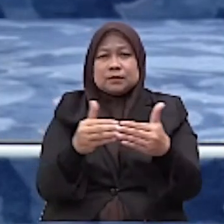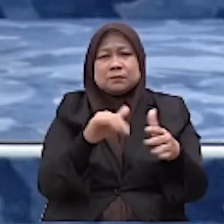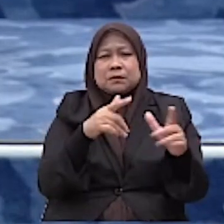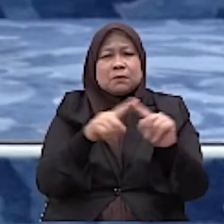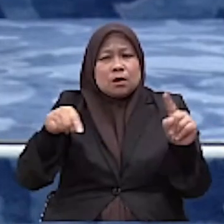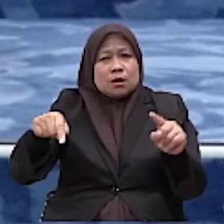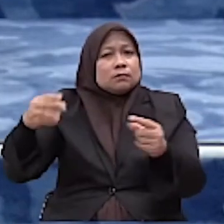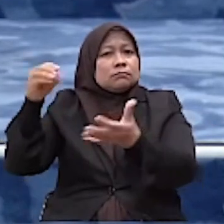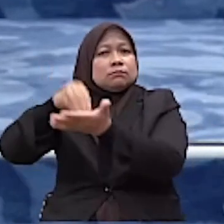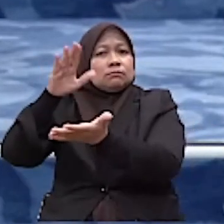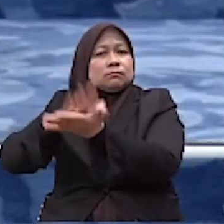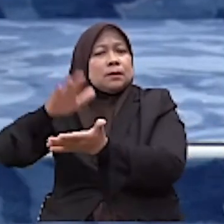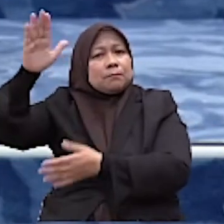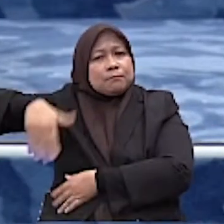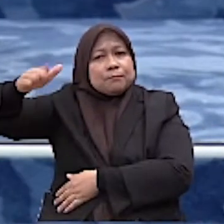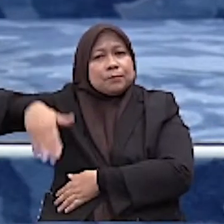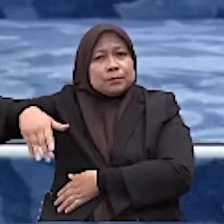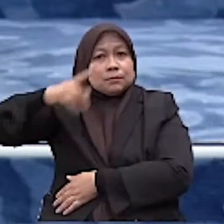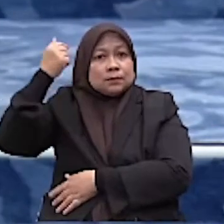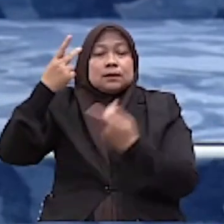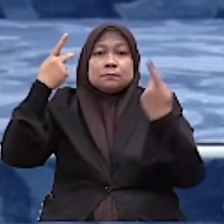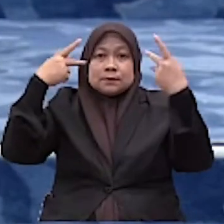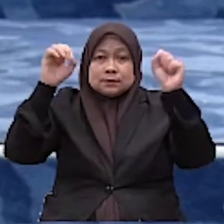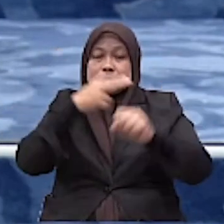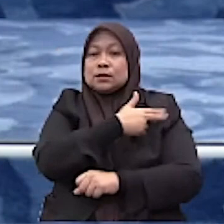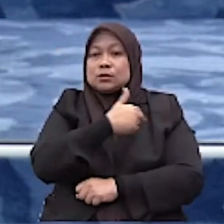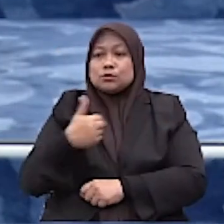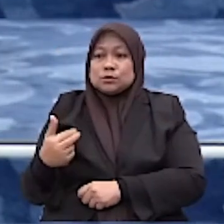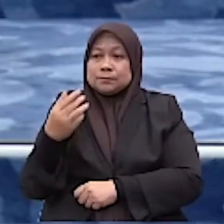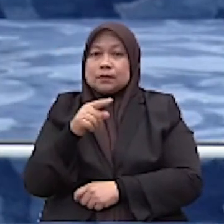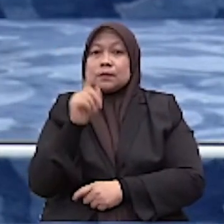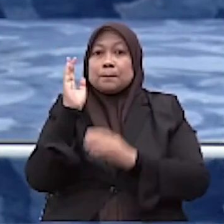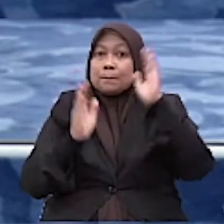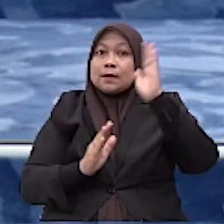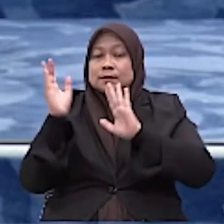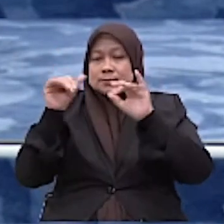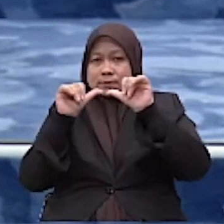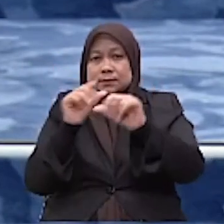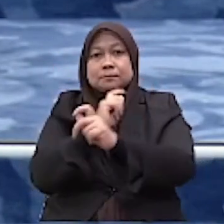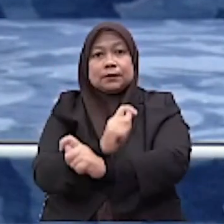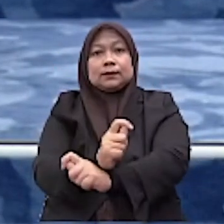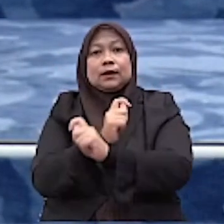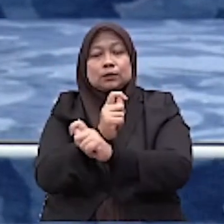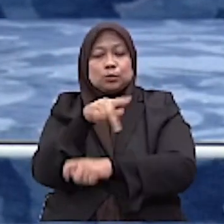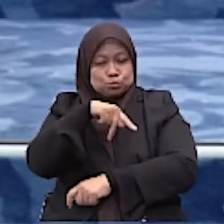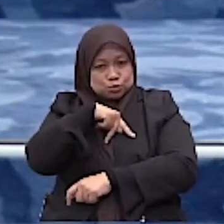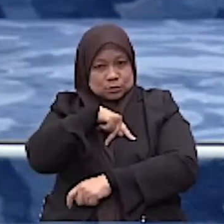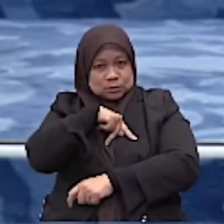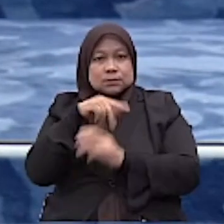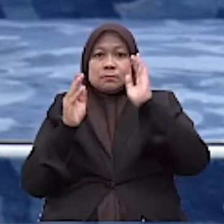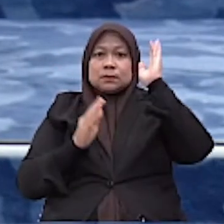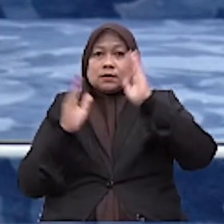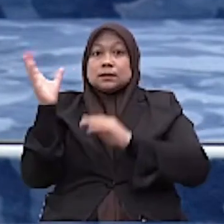dimutamatkan karena saya beritahu kepada Presiden Jokowi itu Malaysia masih bertahan sebagai milik Malaysia